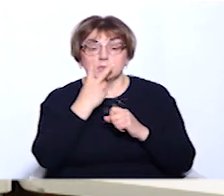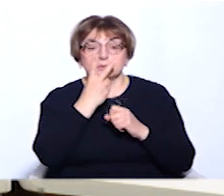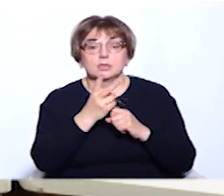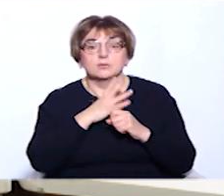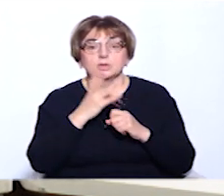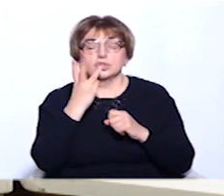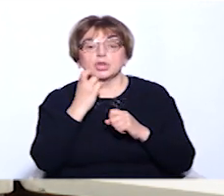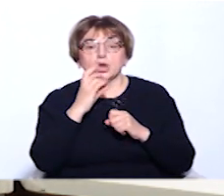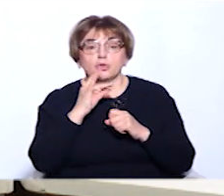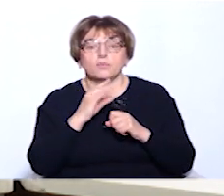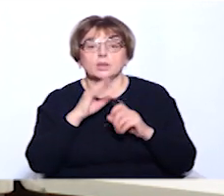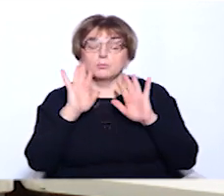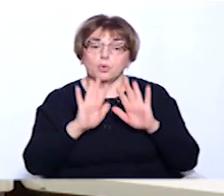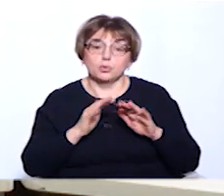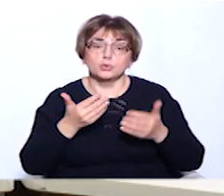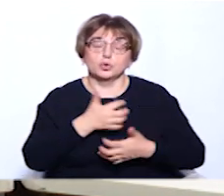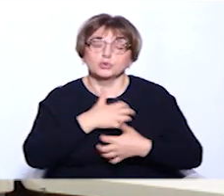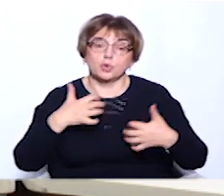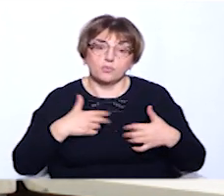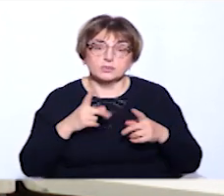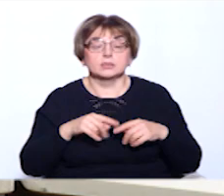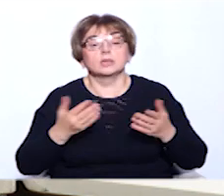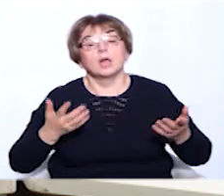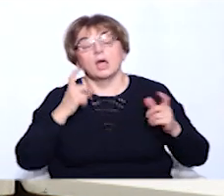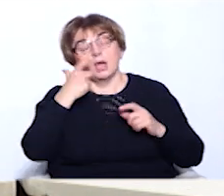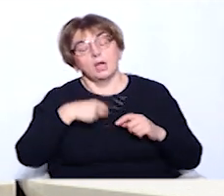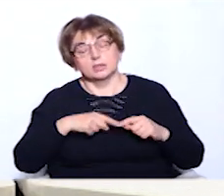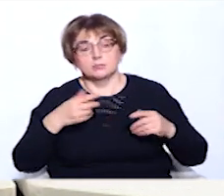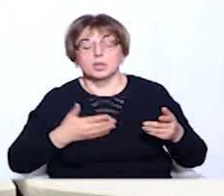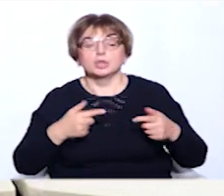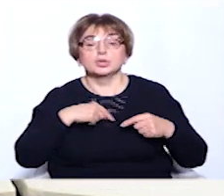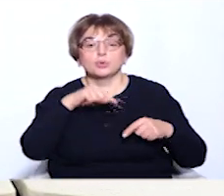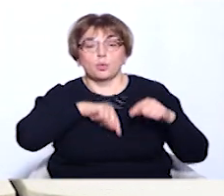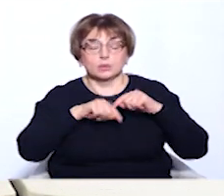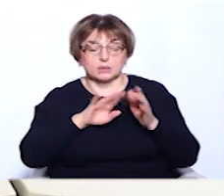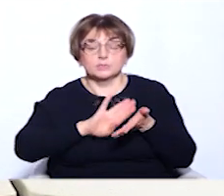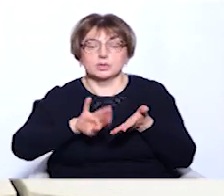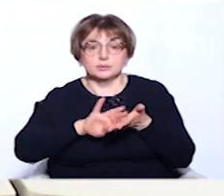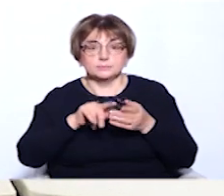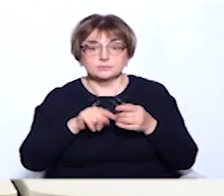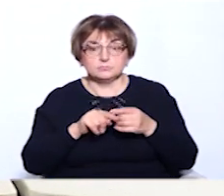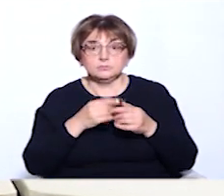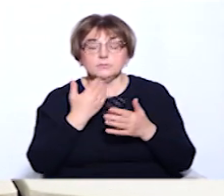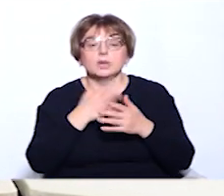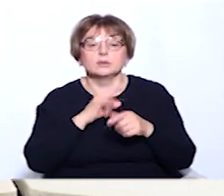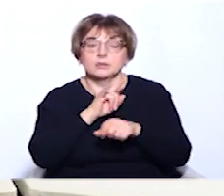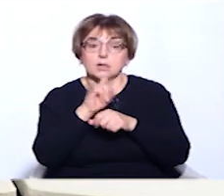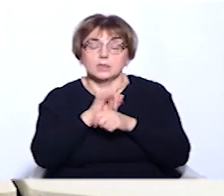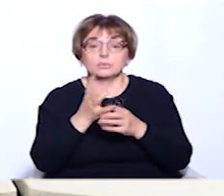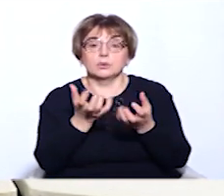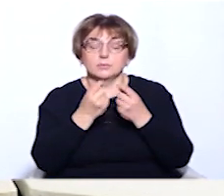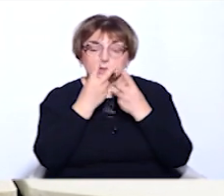წარმოდგენა, რომ შარდოვანა მხოლოდ ცხოველისა და ადამიანის ორგანიზმში წარმოიქმნებოდა, ხოლო როდესაც ეს ვიოლერმა ხელოვნურად მიიღო